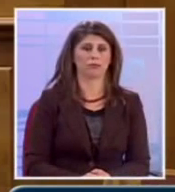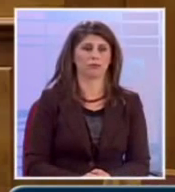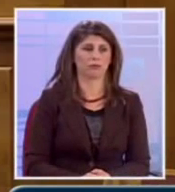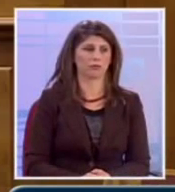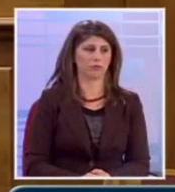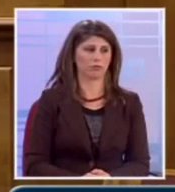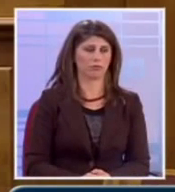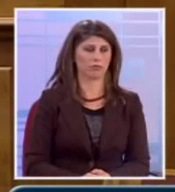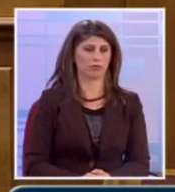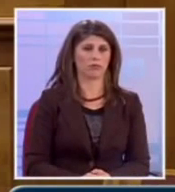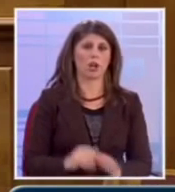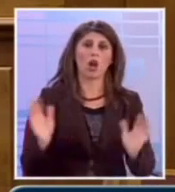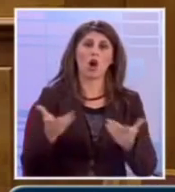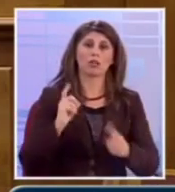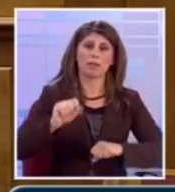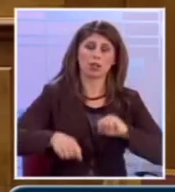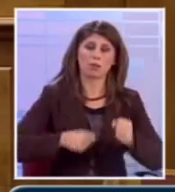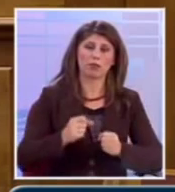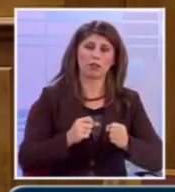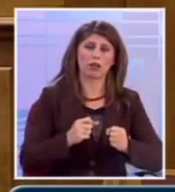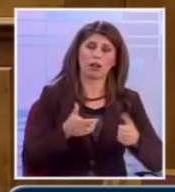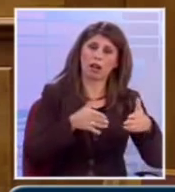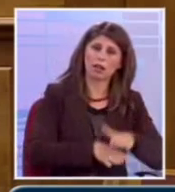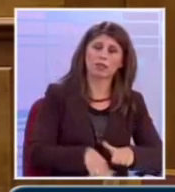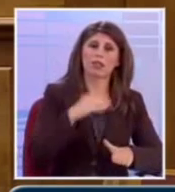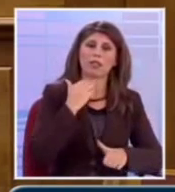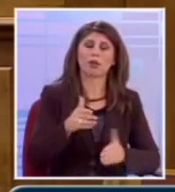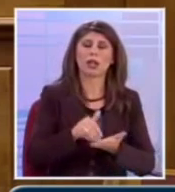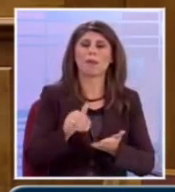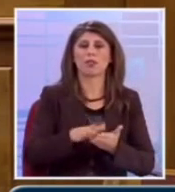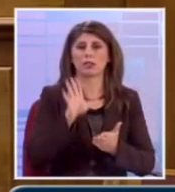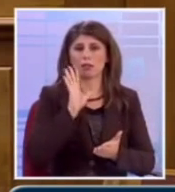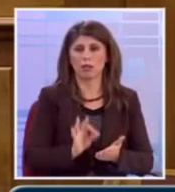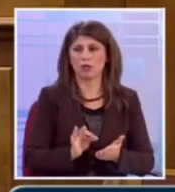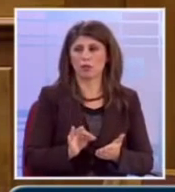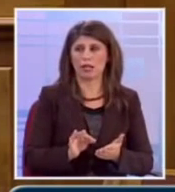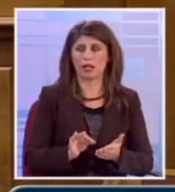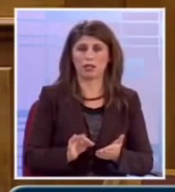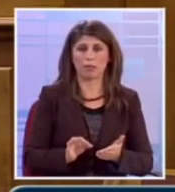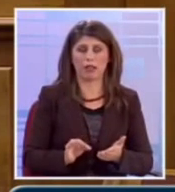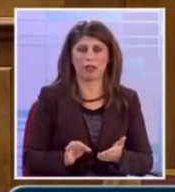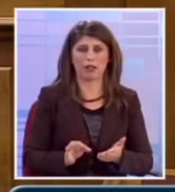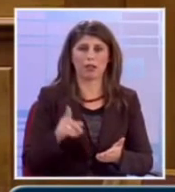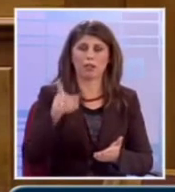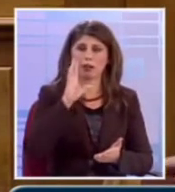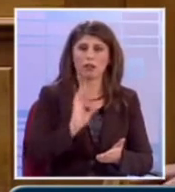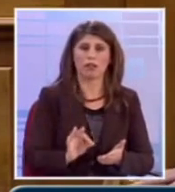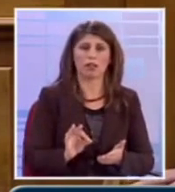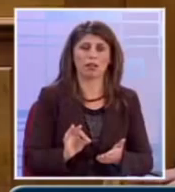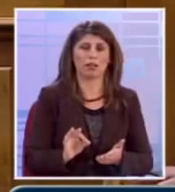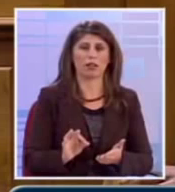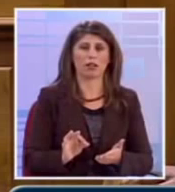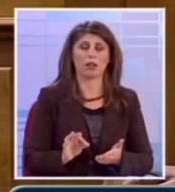Όσα όμως και αν προσπαθείτε να κρύψετε, δεν μπορείτε να αποφύγετε την αλήθεια. Και η αλήθεια